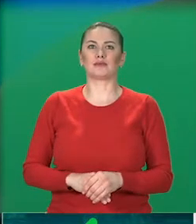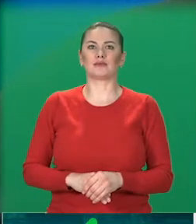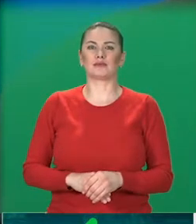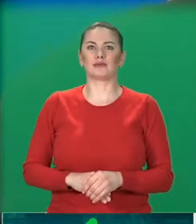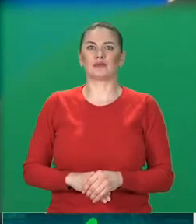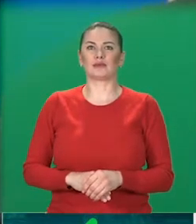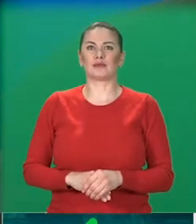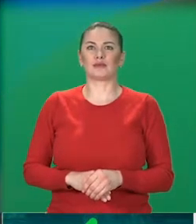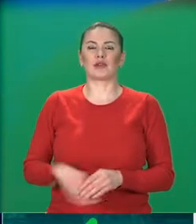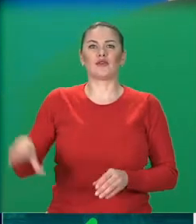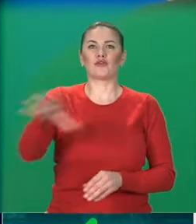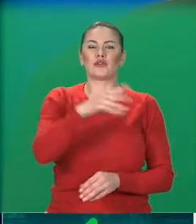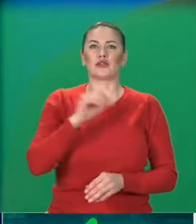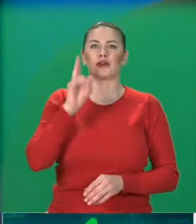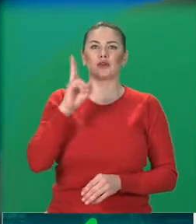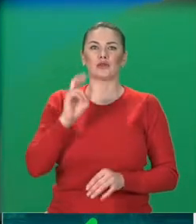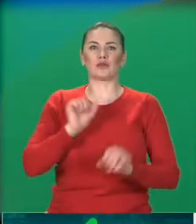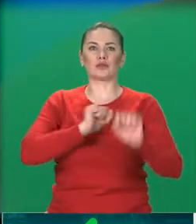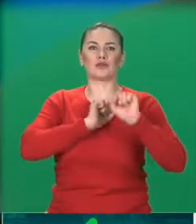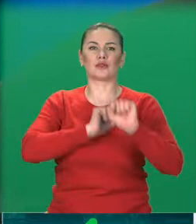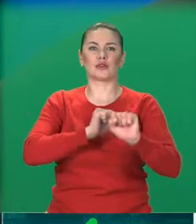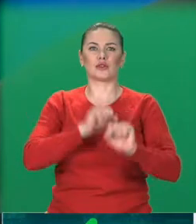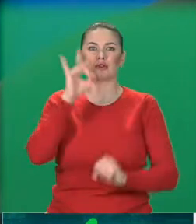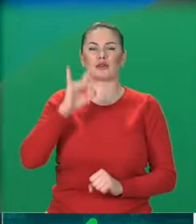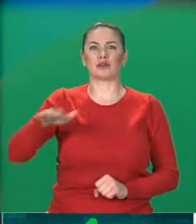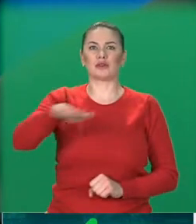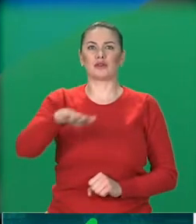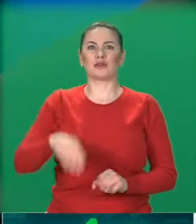Память – это великое дело. Наши